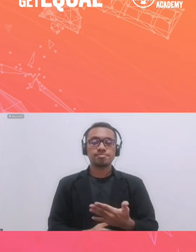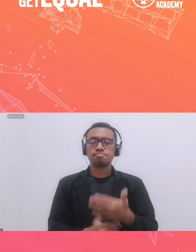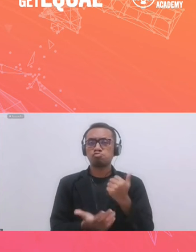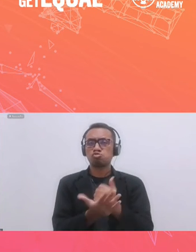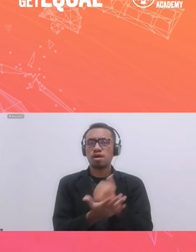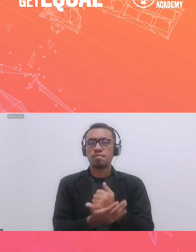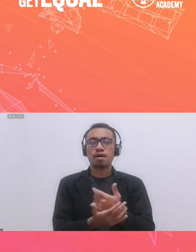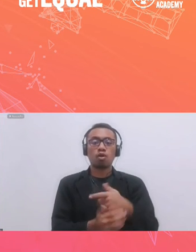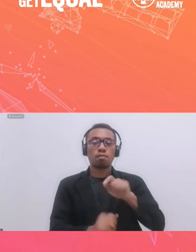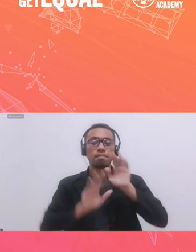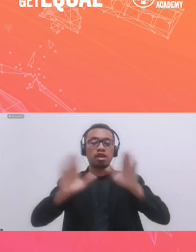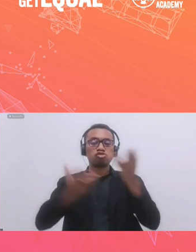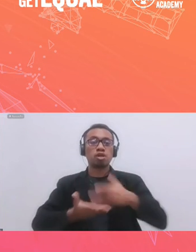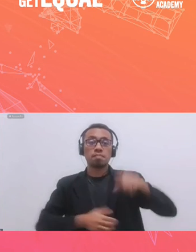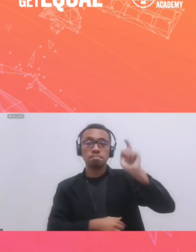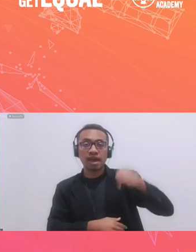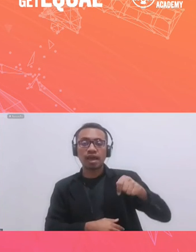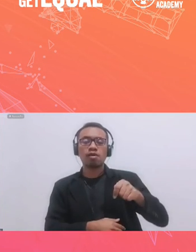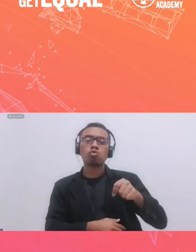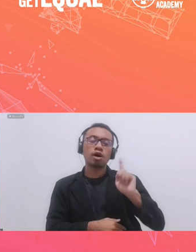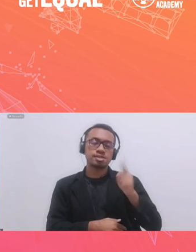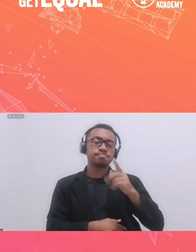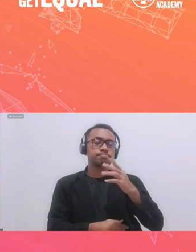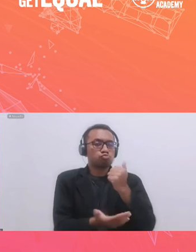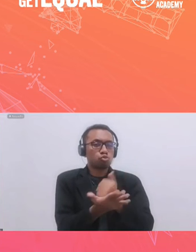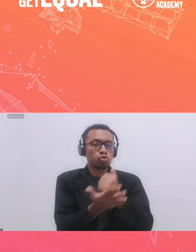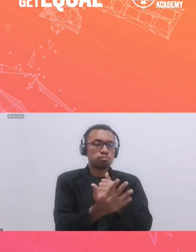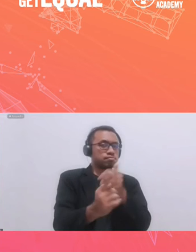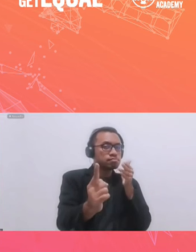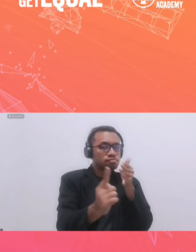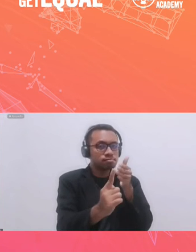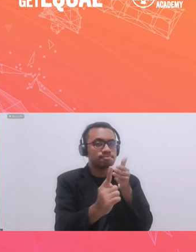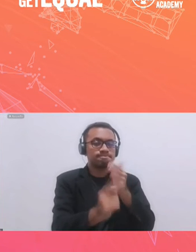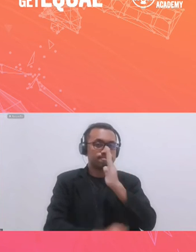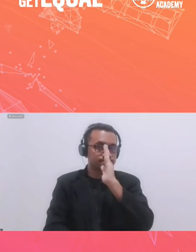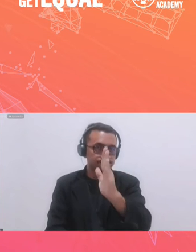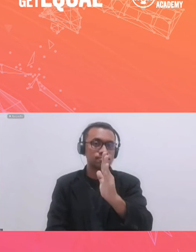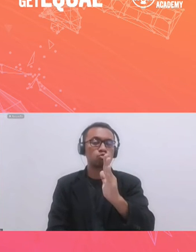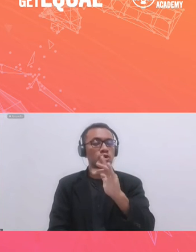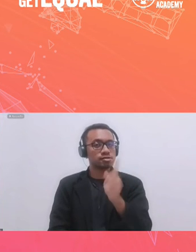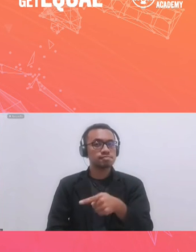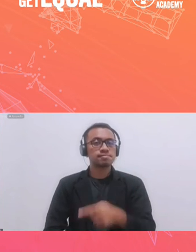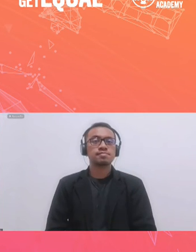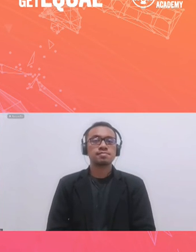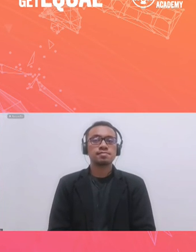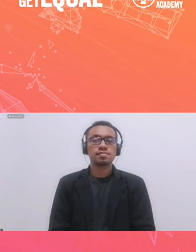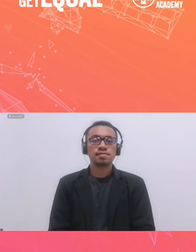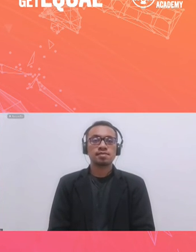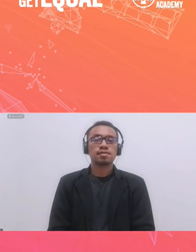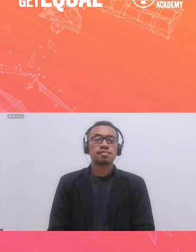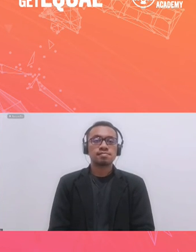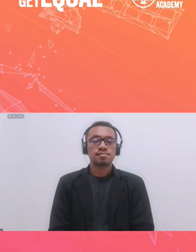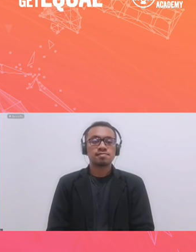Nah kadang-kadang kata-kata bijak ini, Mbak, ini kita dalam menangani perkara apa yang terkait dengan kejahatan anak-anak